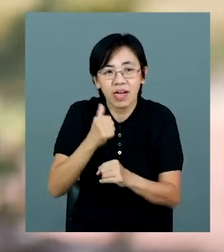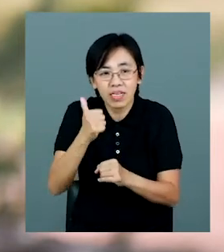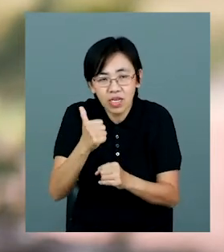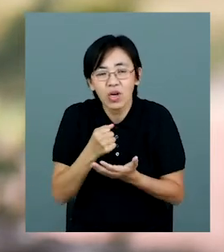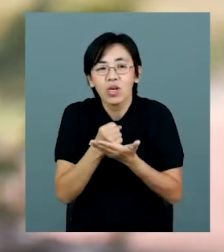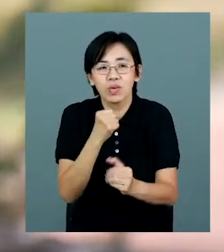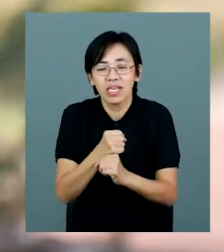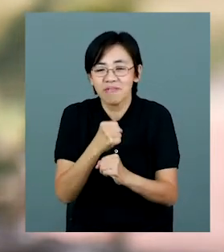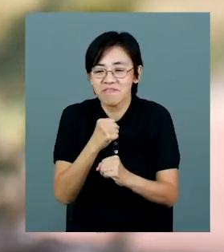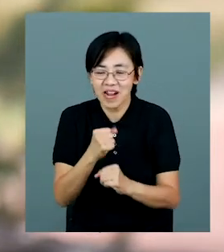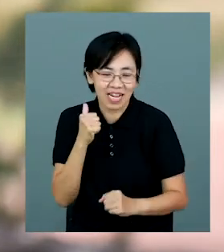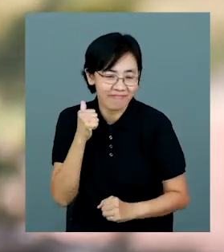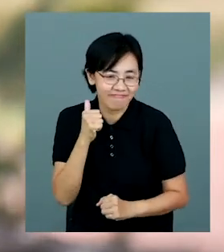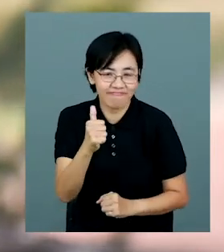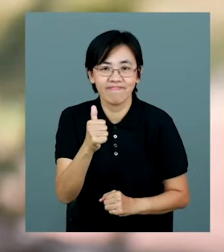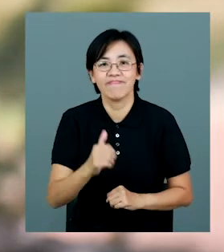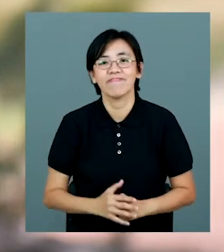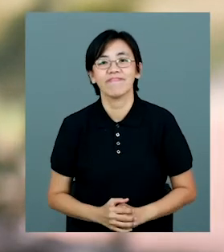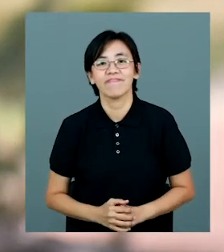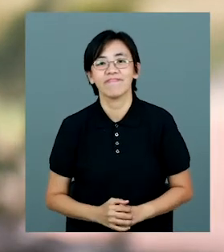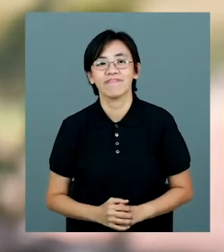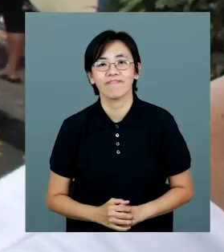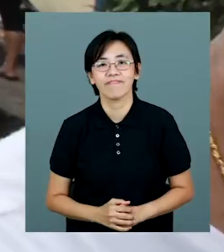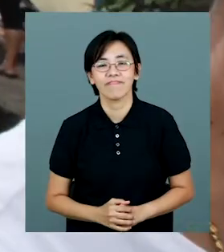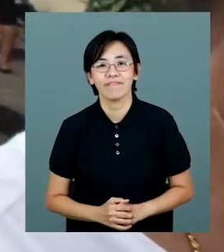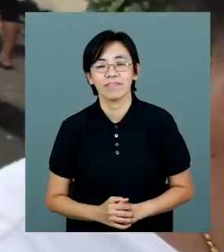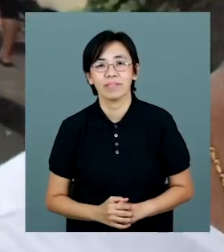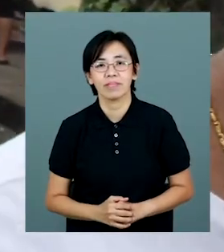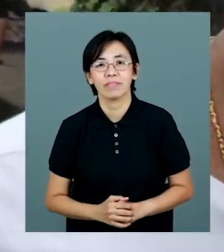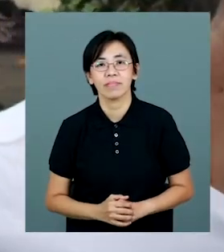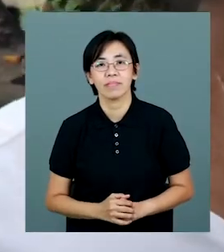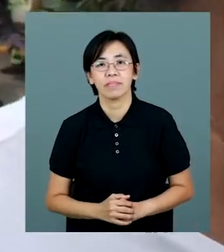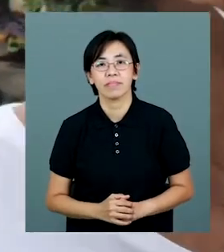านแล้วก็ช่วยให้เขาทำงานได้มีประสิทธิภาพมากขึ้นค่ะ